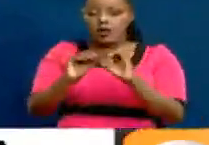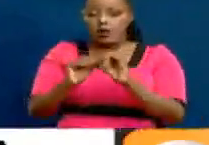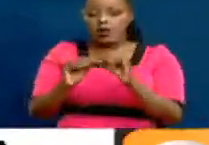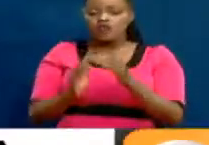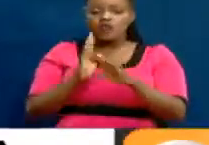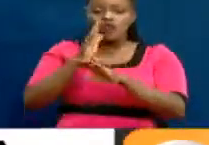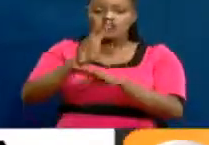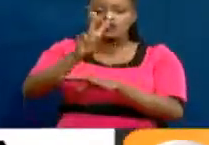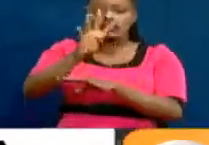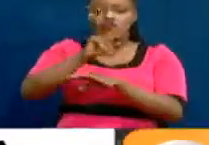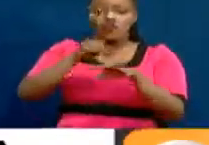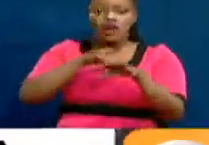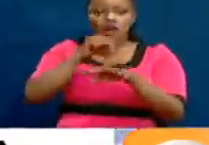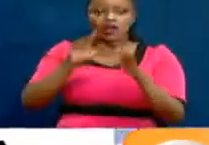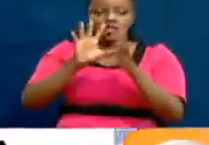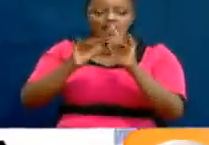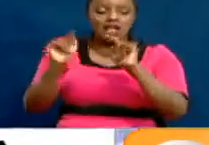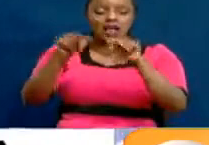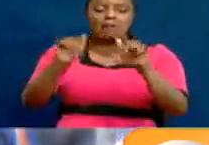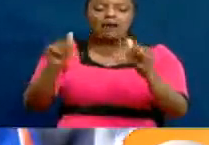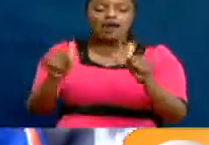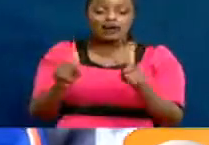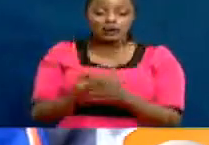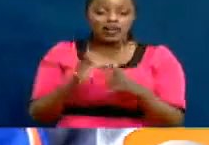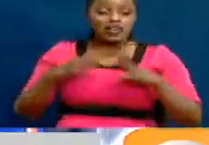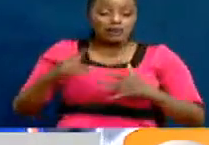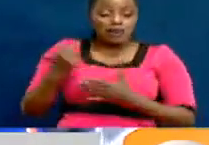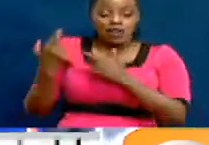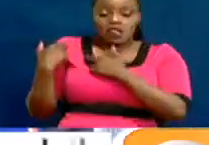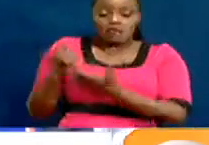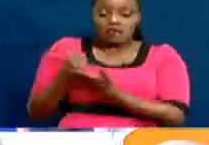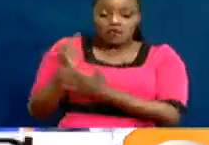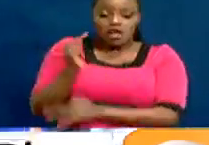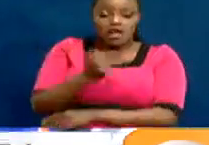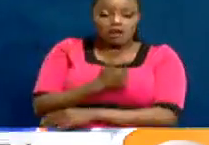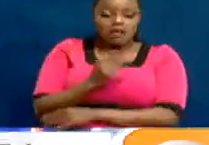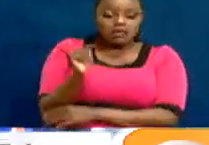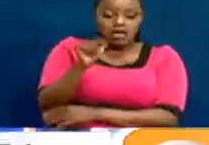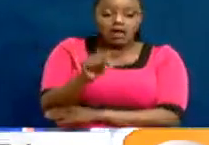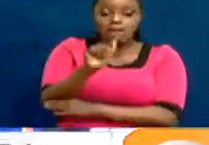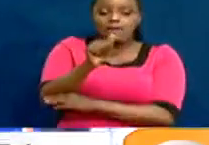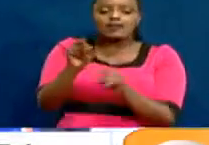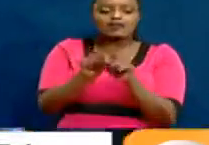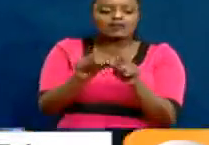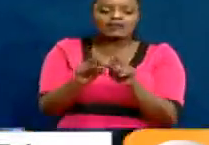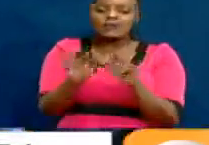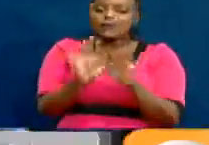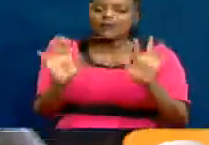ya saa 24 baadaye. Wenye wa kusaidia kupambana na majanga hatujawaona. Tumekuwa tu vile tuko.